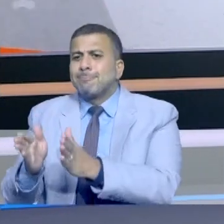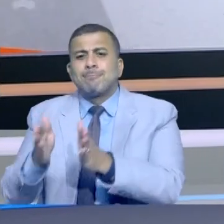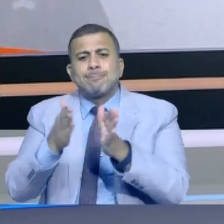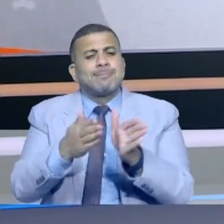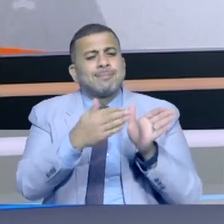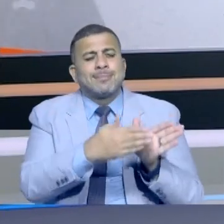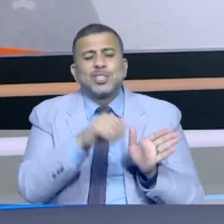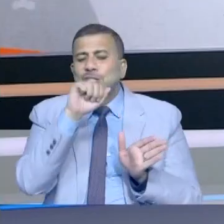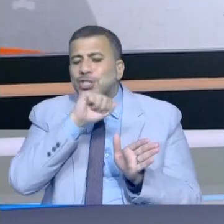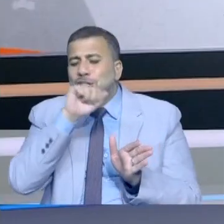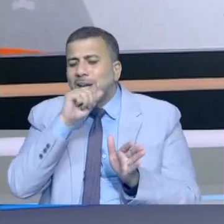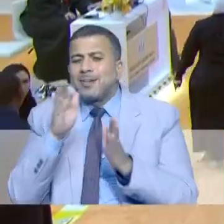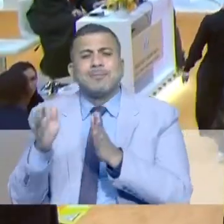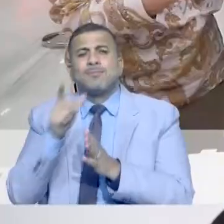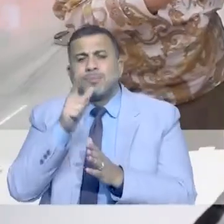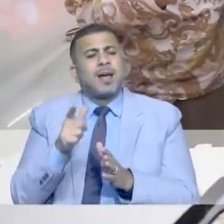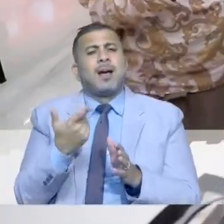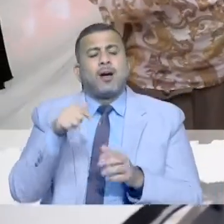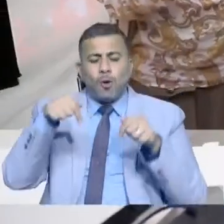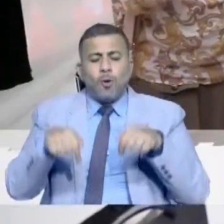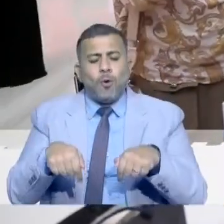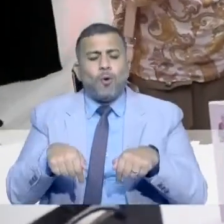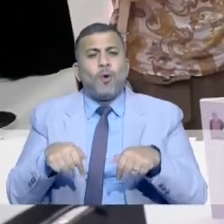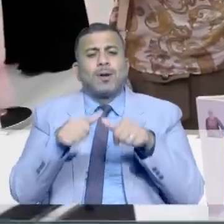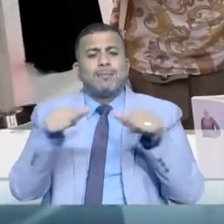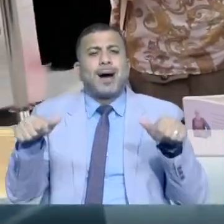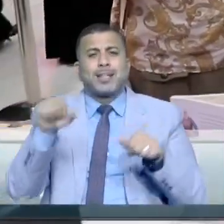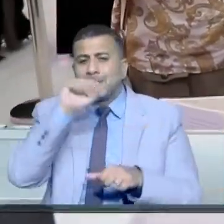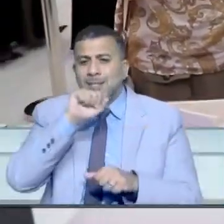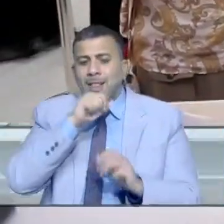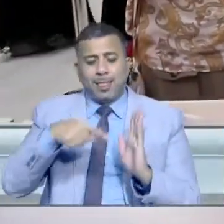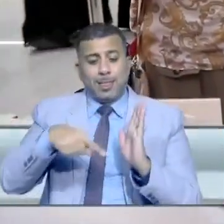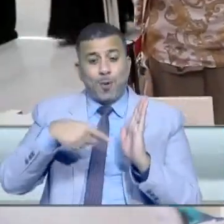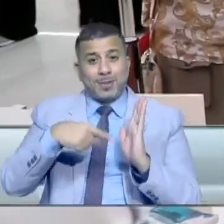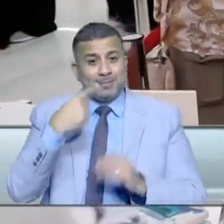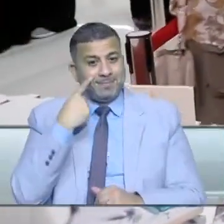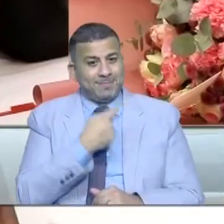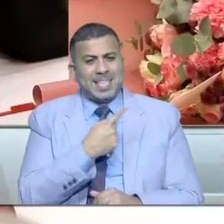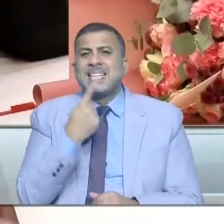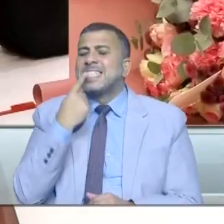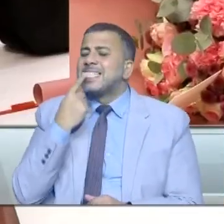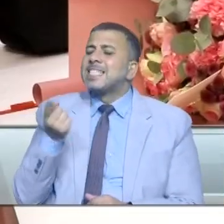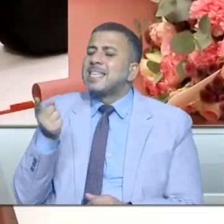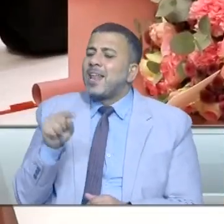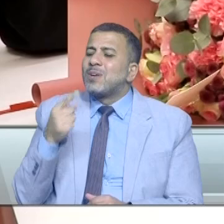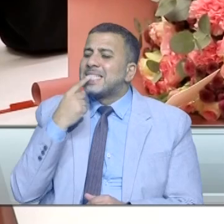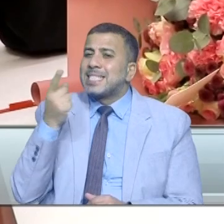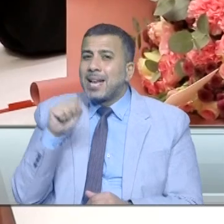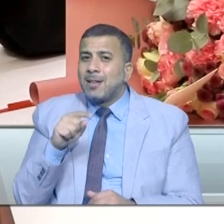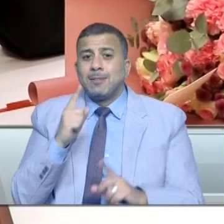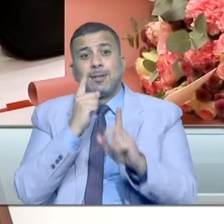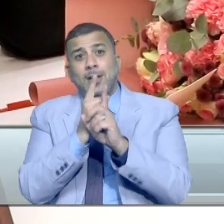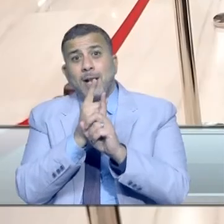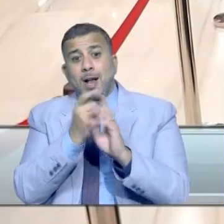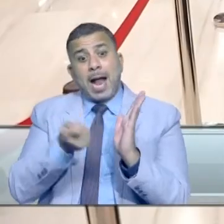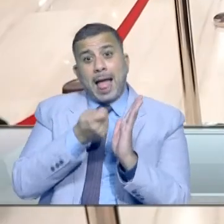معرض الشارقة الدولي للكتاب وتحديدا هنا في ركن التواقيع يتجدد اللقاء سنويا بين القراء